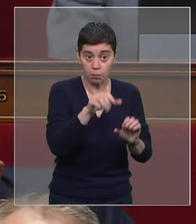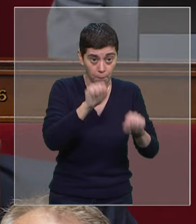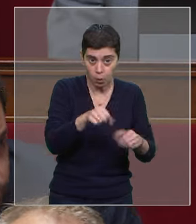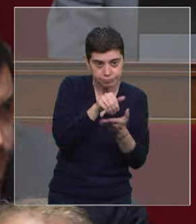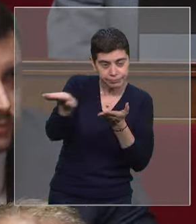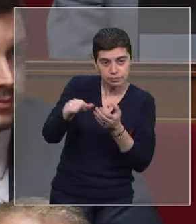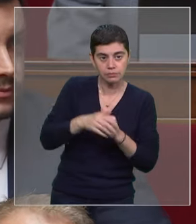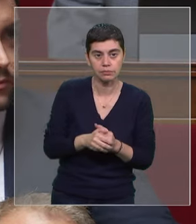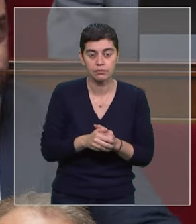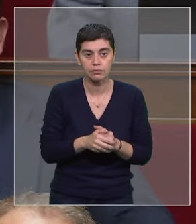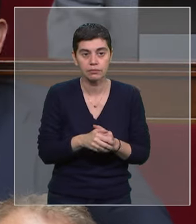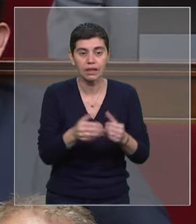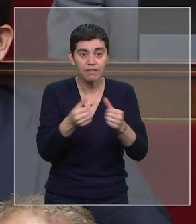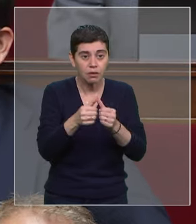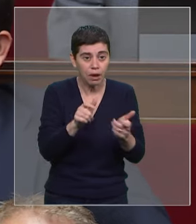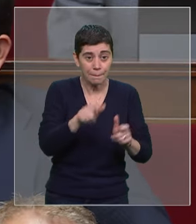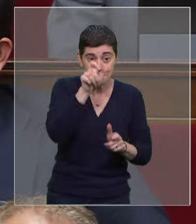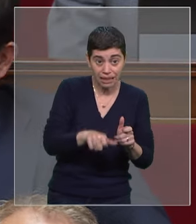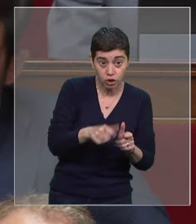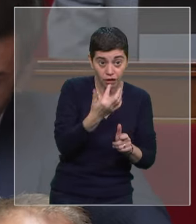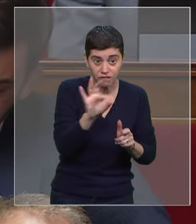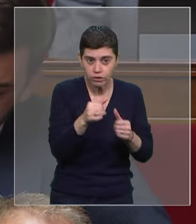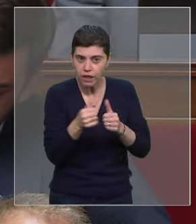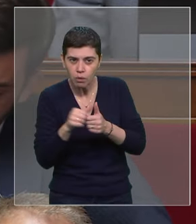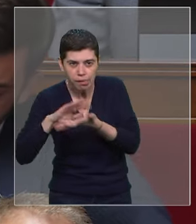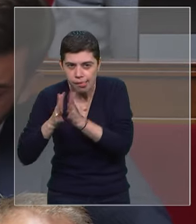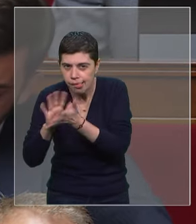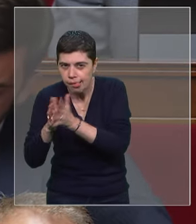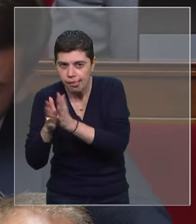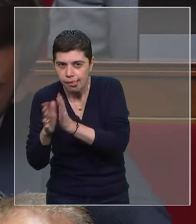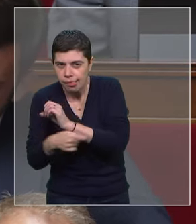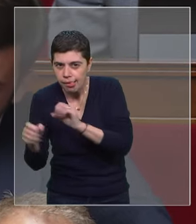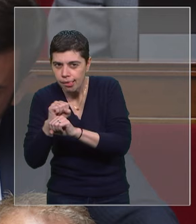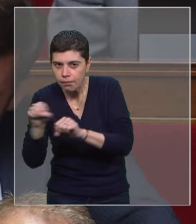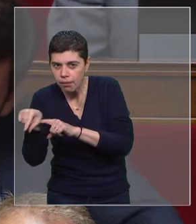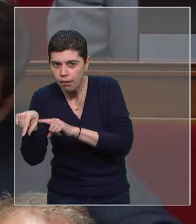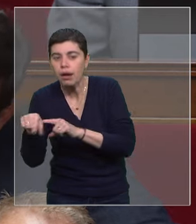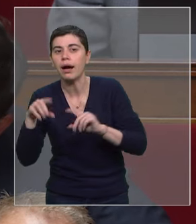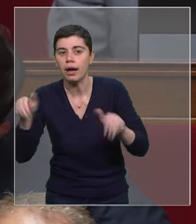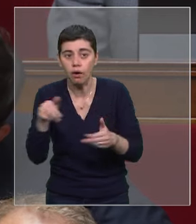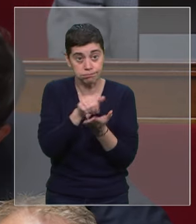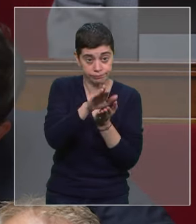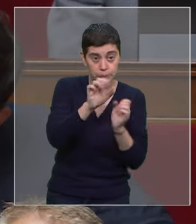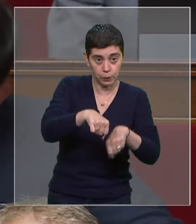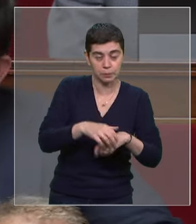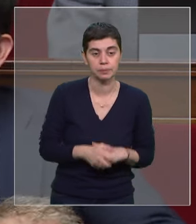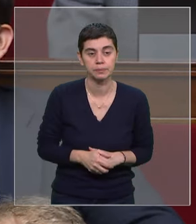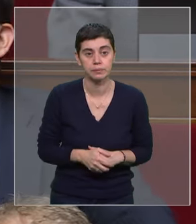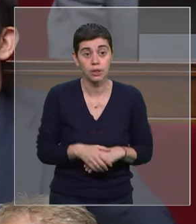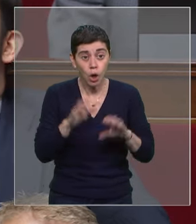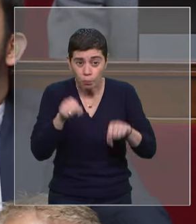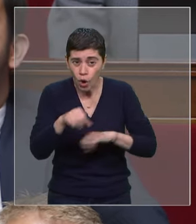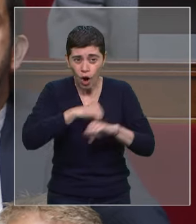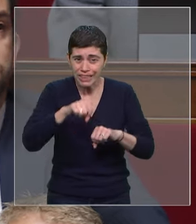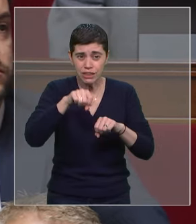pour intelligence avec l'ennemi, après avoir dressé une liste d'organisations ennemies de la France. Les solutions efficaces et dissuasives existent.